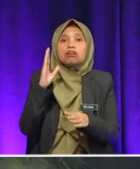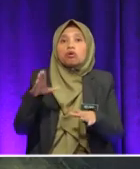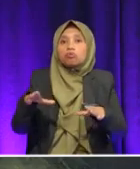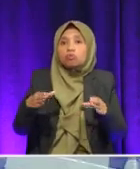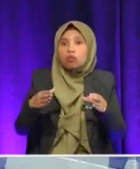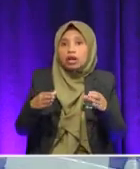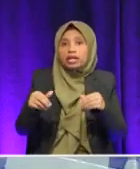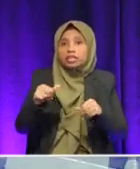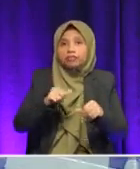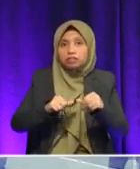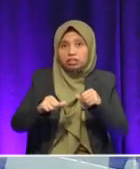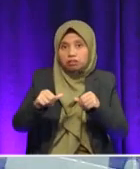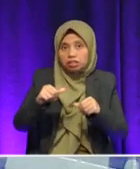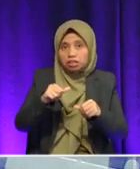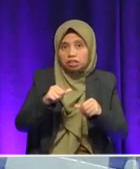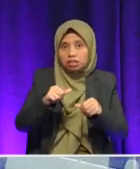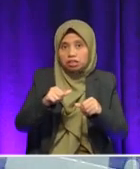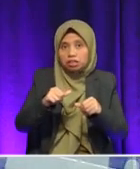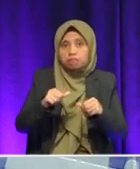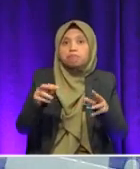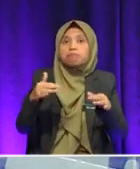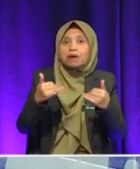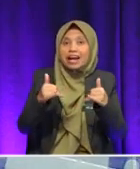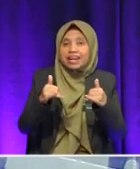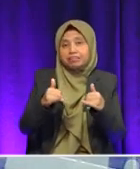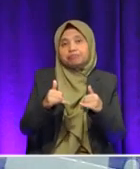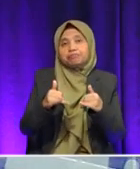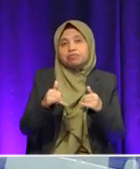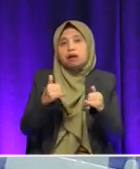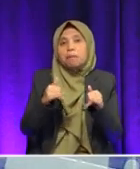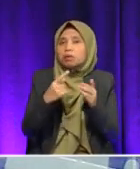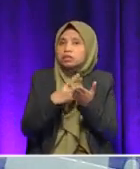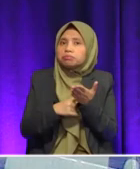di rumah dan saya Fika kita main skip